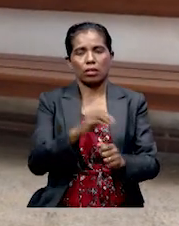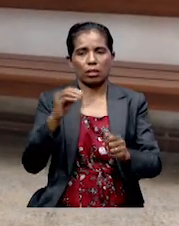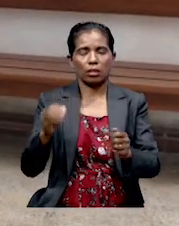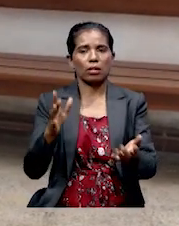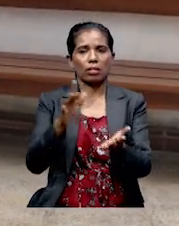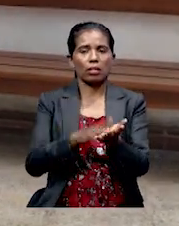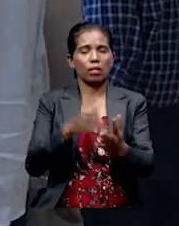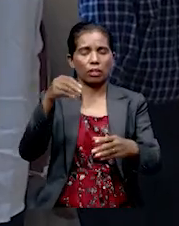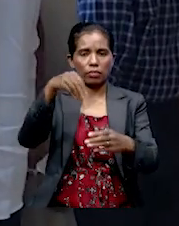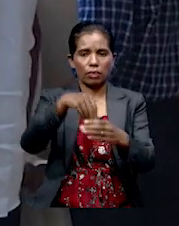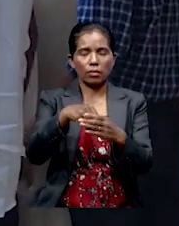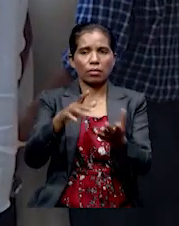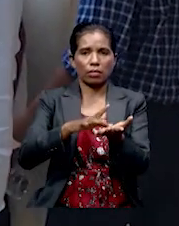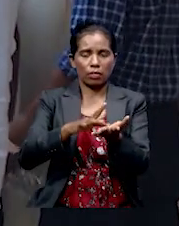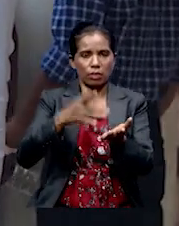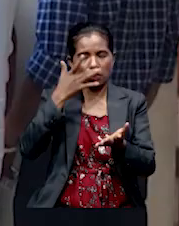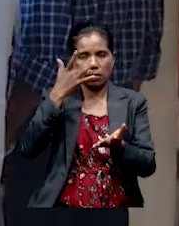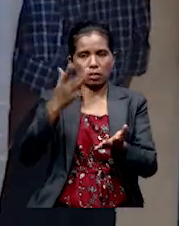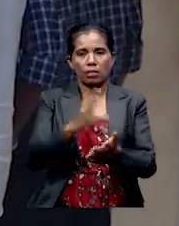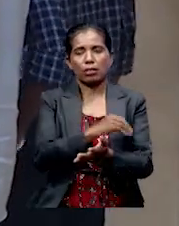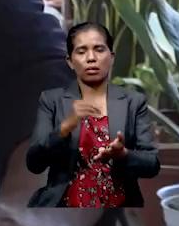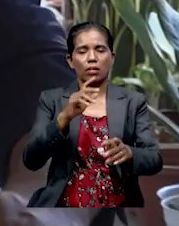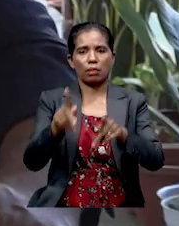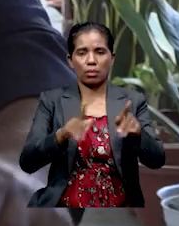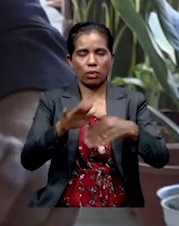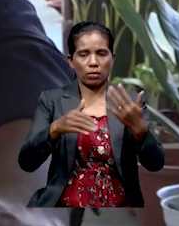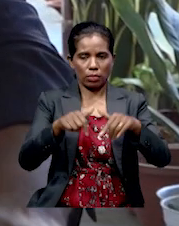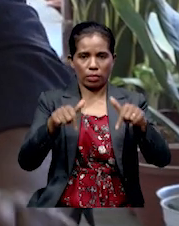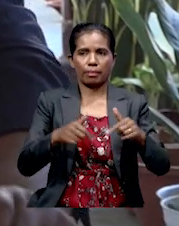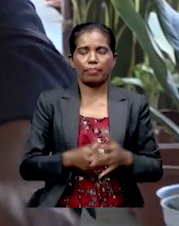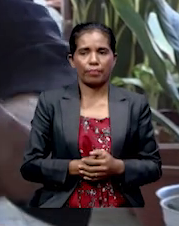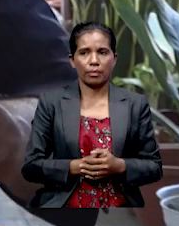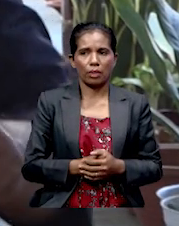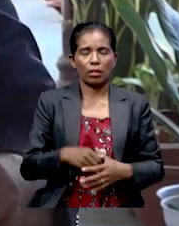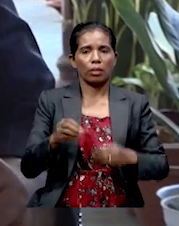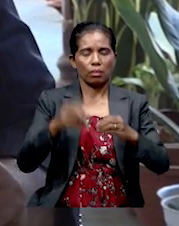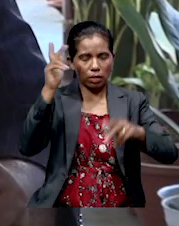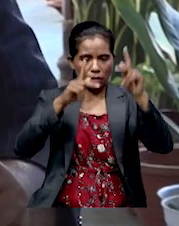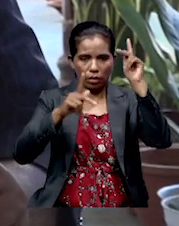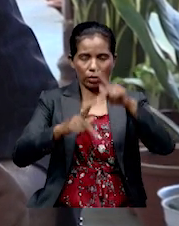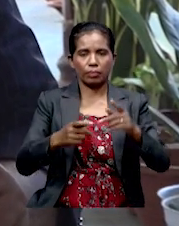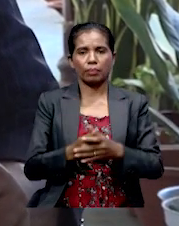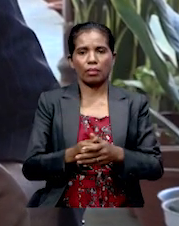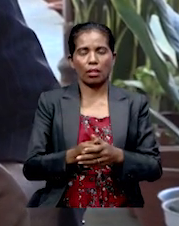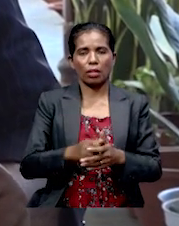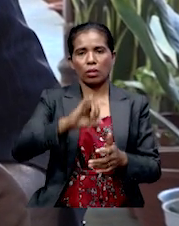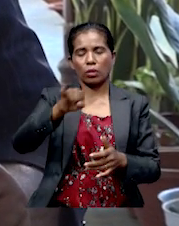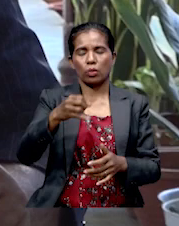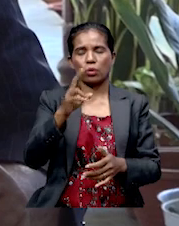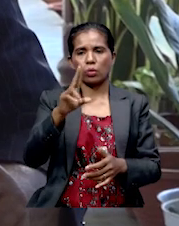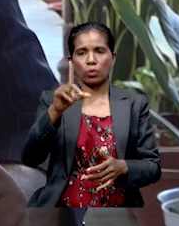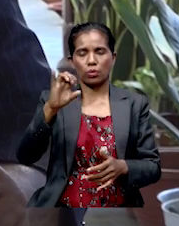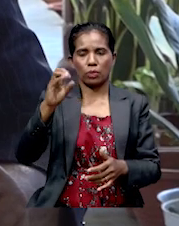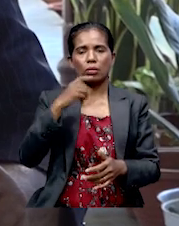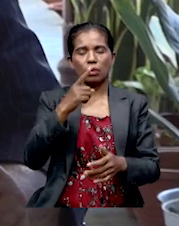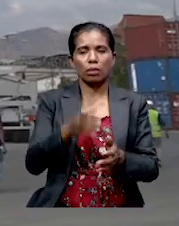droga, konvida opinion varidade husi entidade hotu iha relaran. Relasiona ho kasu ne, jurista Timoran Julio Crispin husu parte